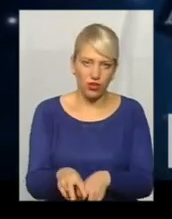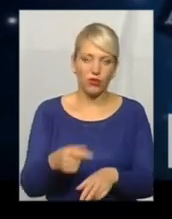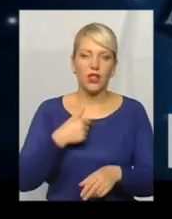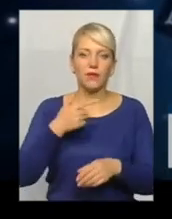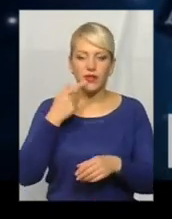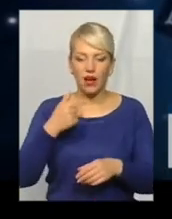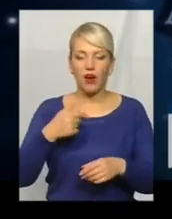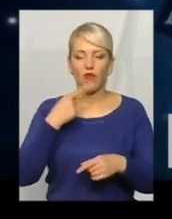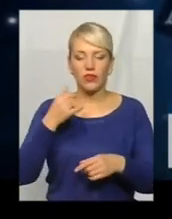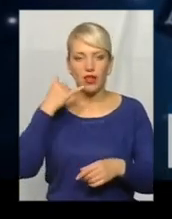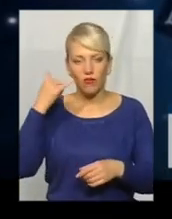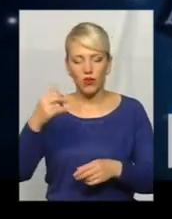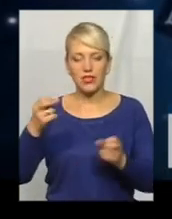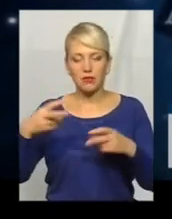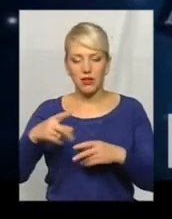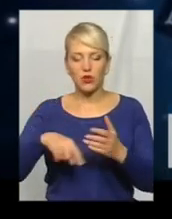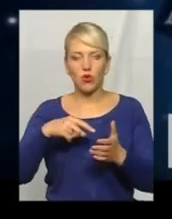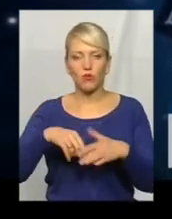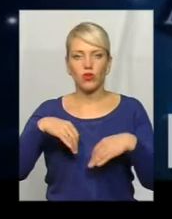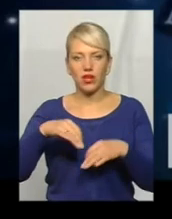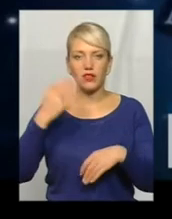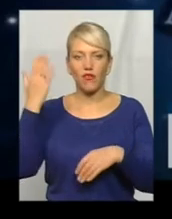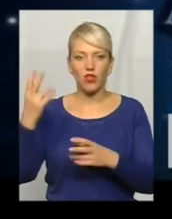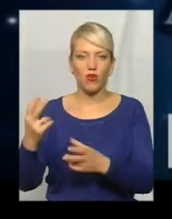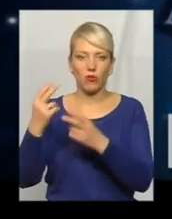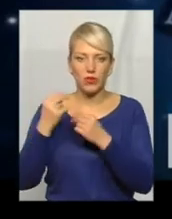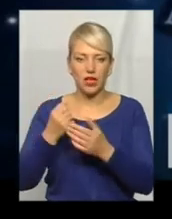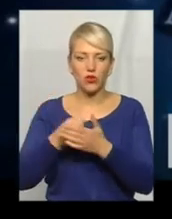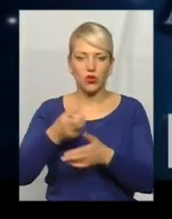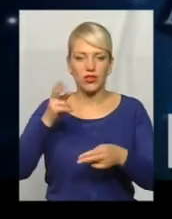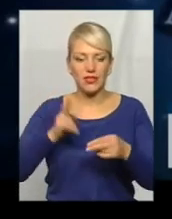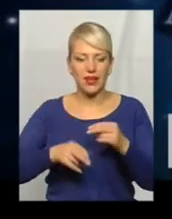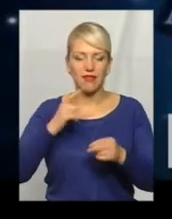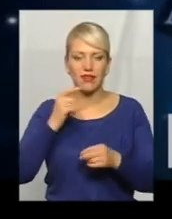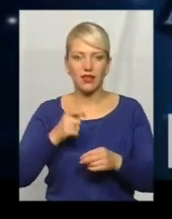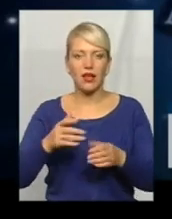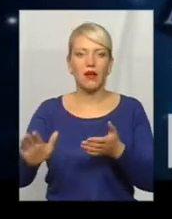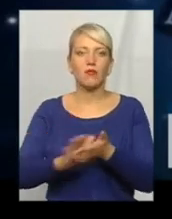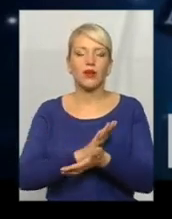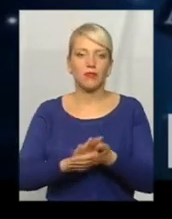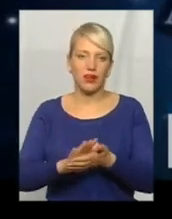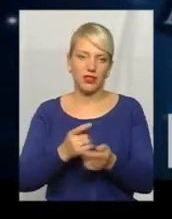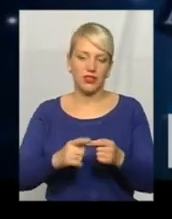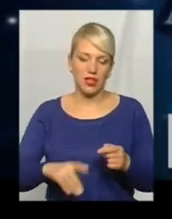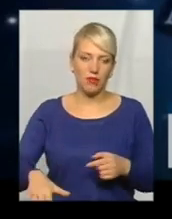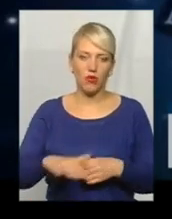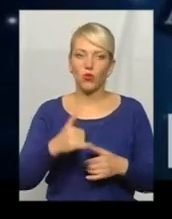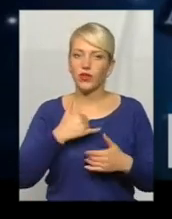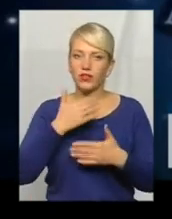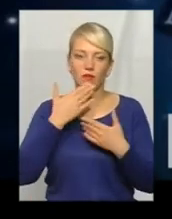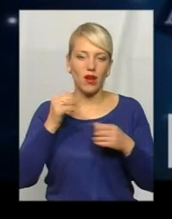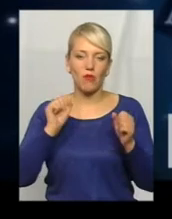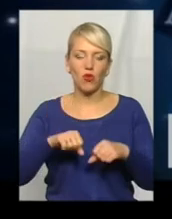телефонував на спецкомунтранс, вони обіцяли до кінця неділі цей майданчик прибрати. Просто в нас немає можливості поставити